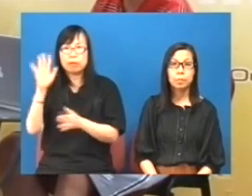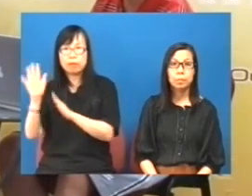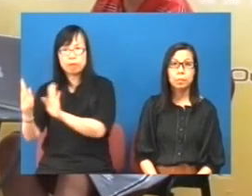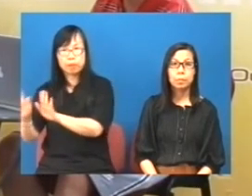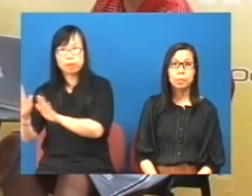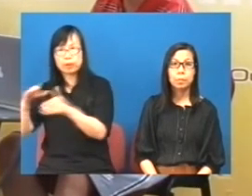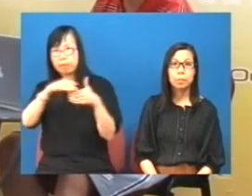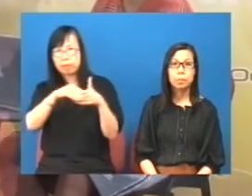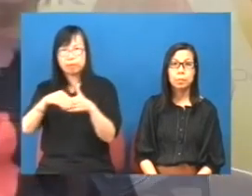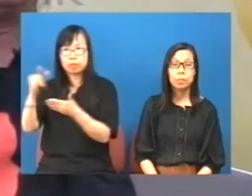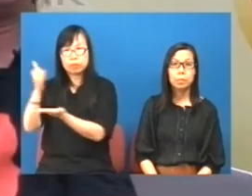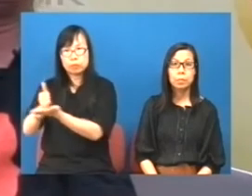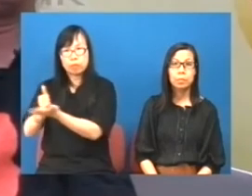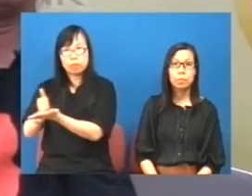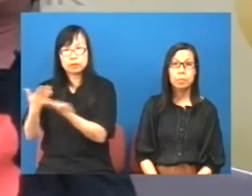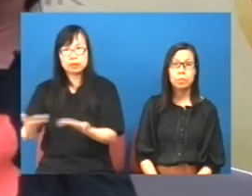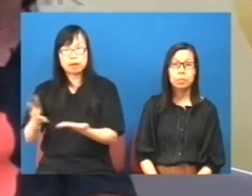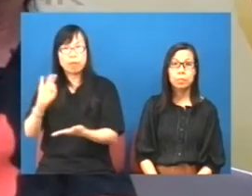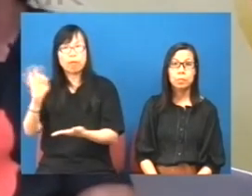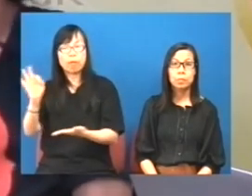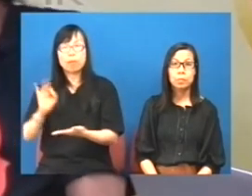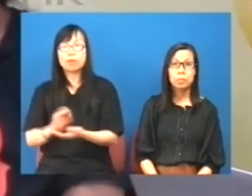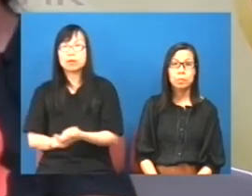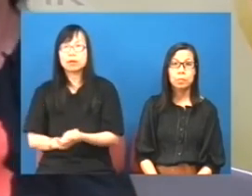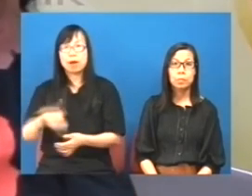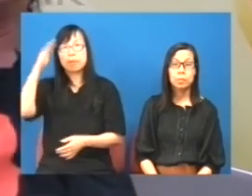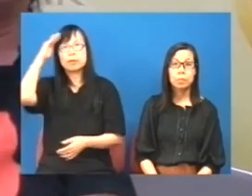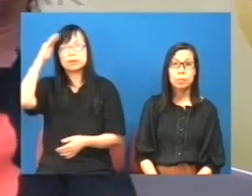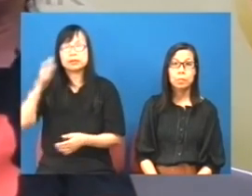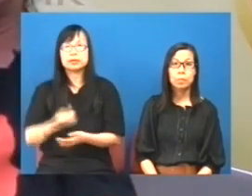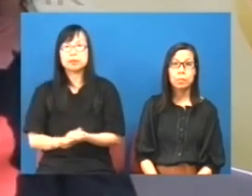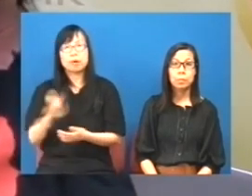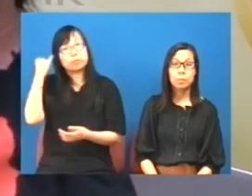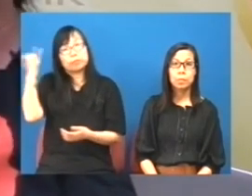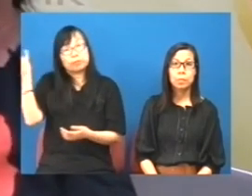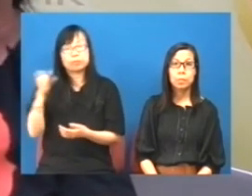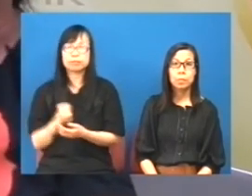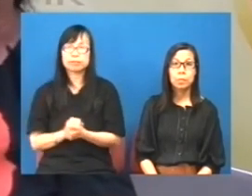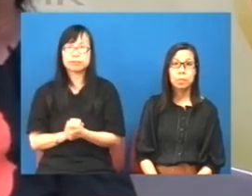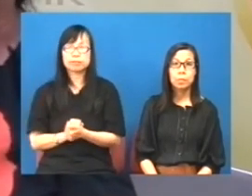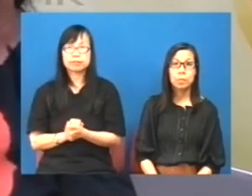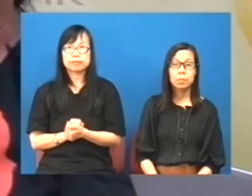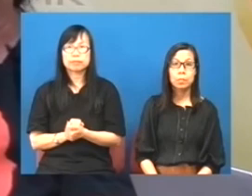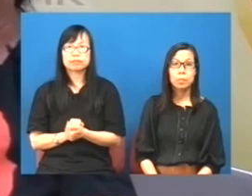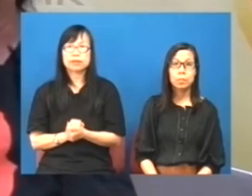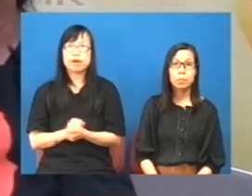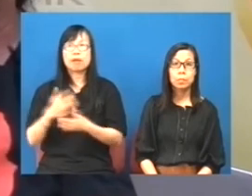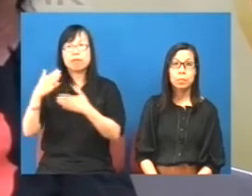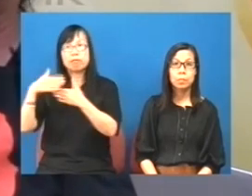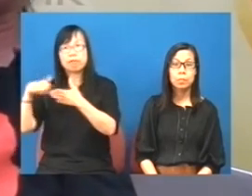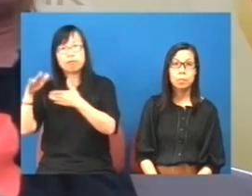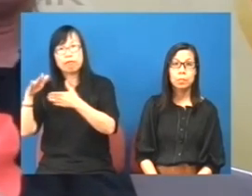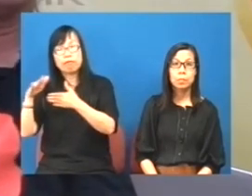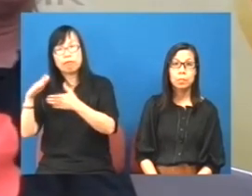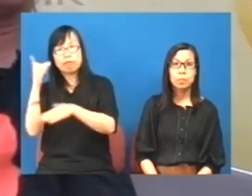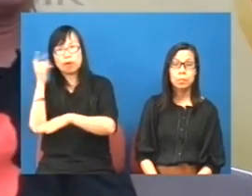是帶他去找他的位現在就沒有你現在找他說他不好意思我不知道為什麼可能第二個漢台因為